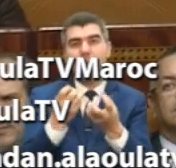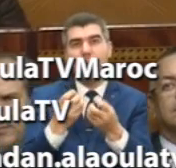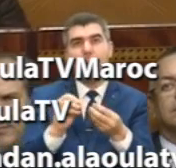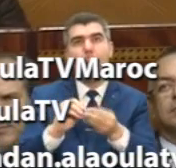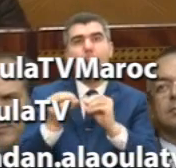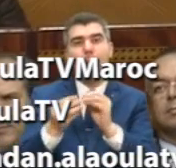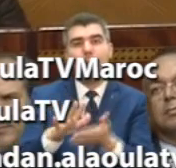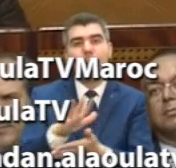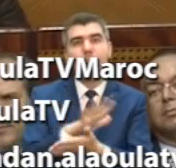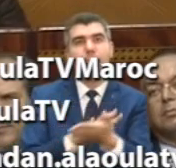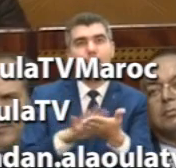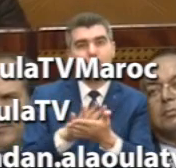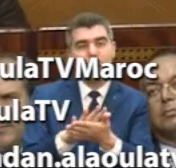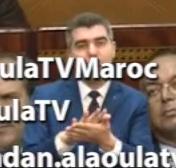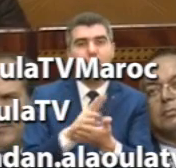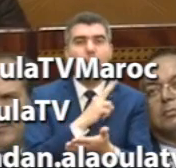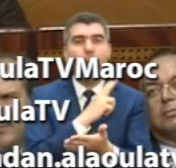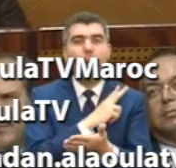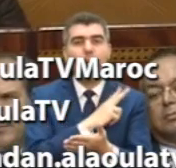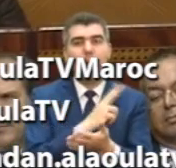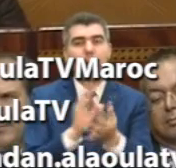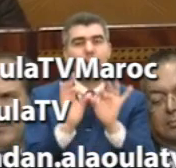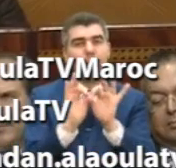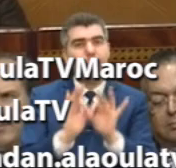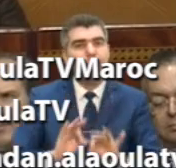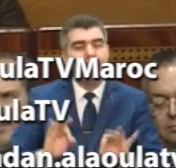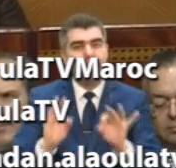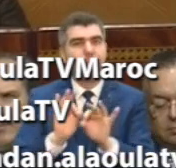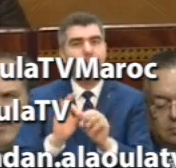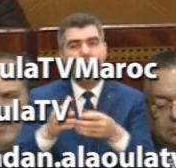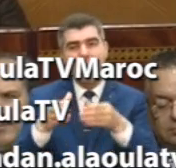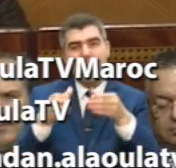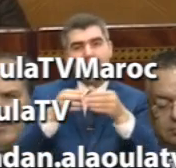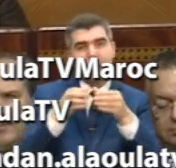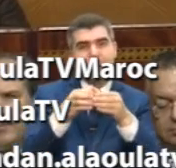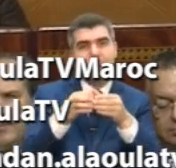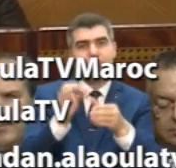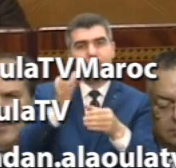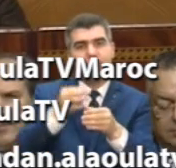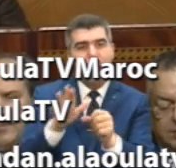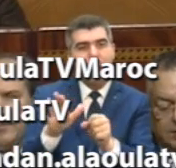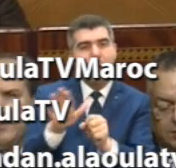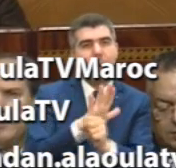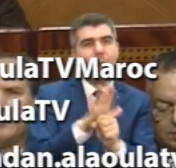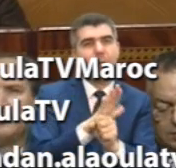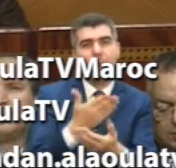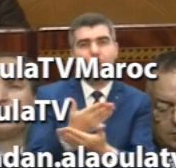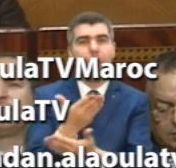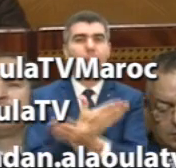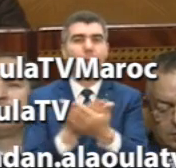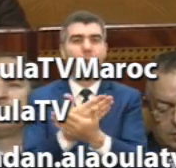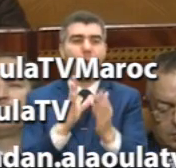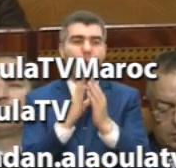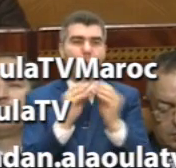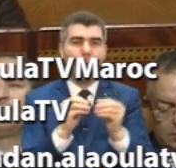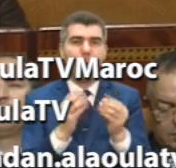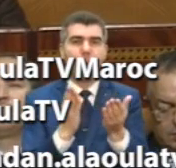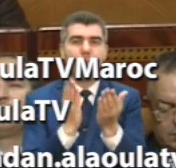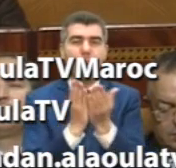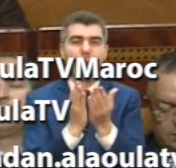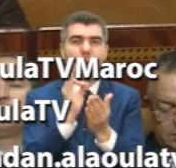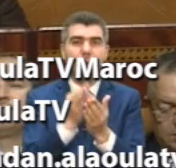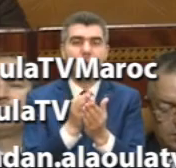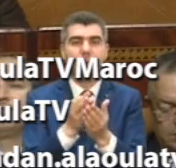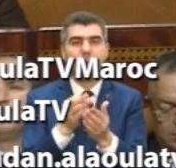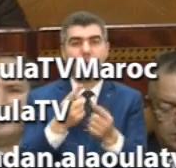في الأطر التربوية وقلة الحضورات الدراسية، مما يؤدي إلى الاكتظاظ وضعف التمدرس وغياب الجودة، بحيث